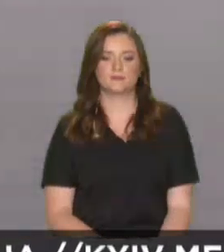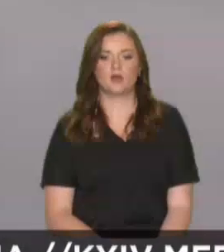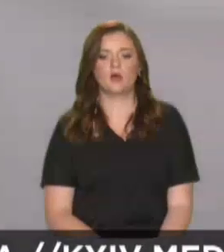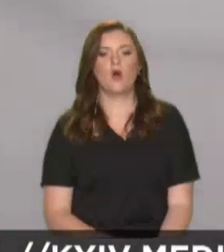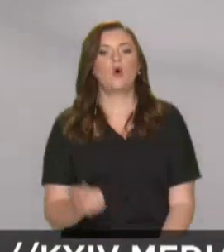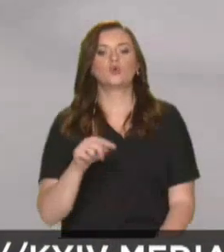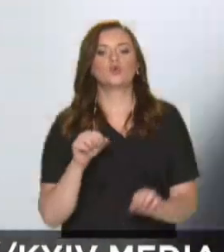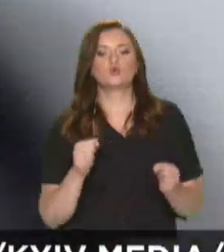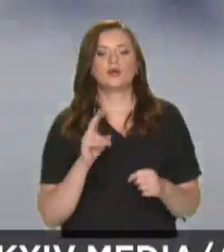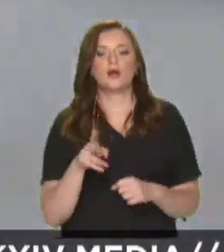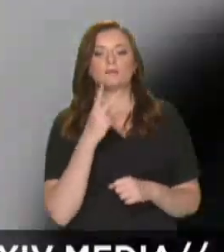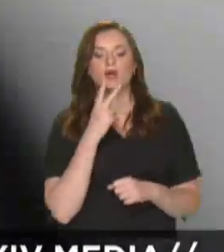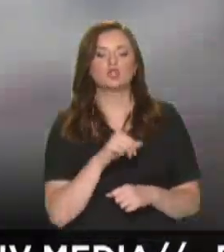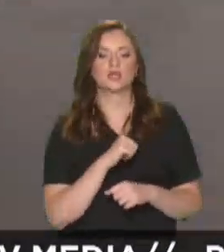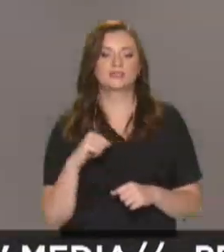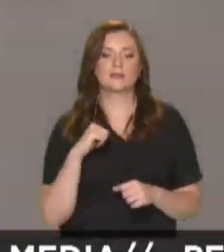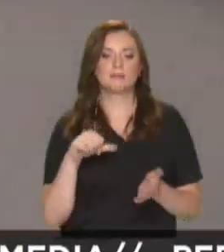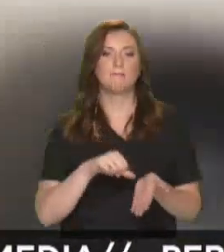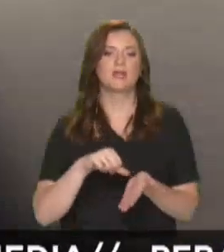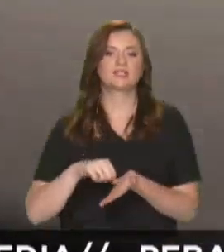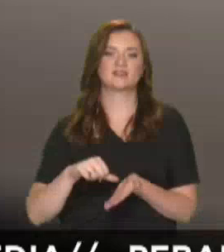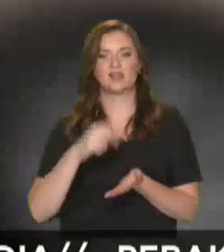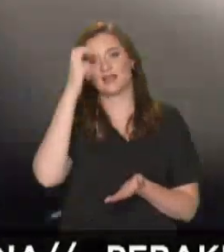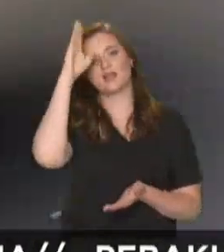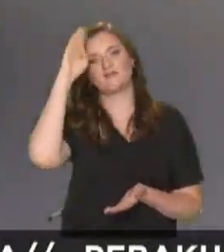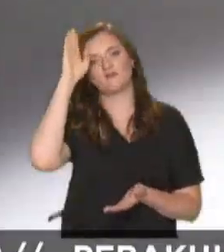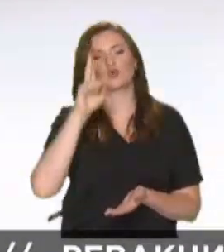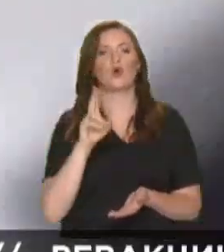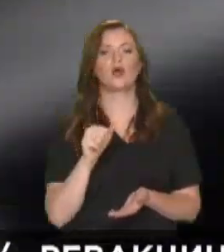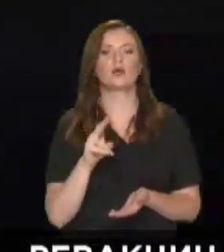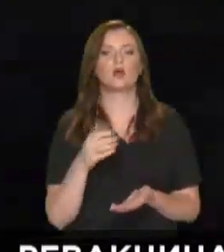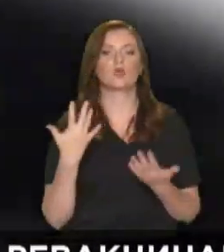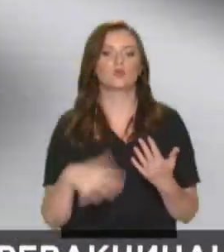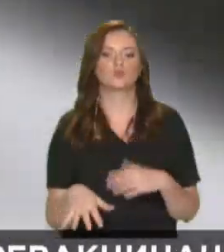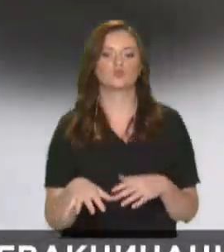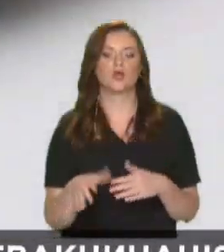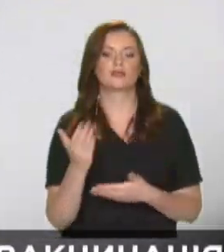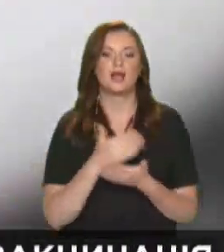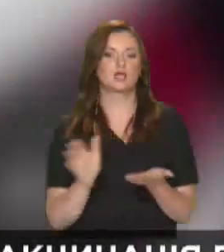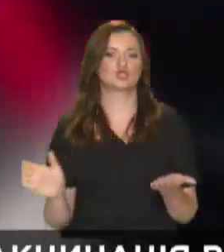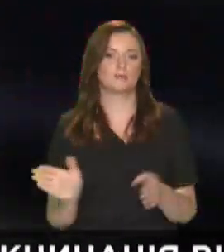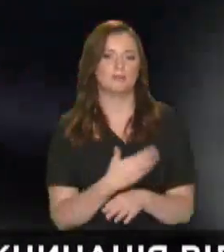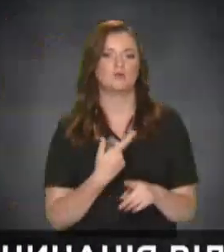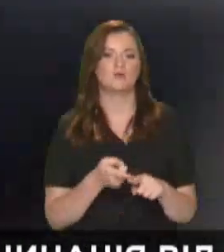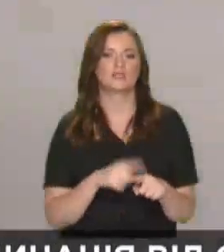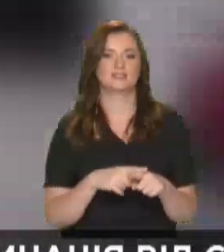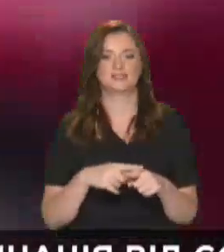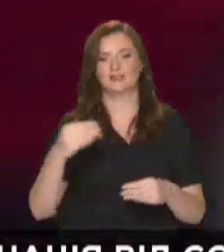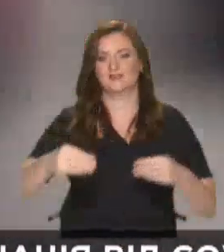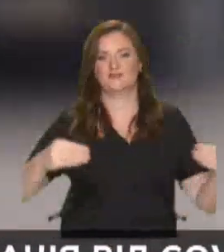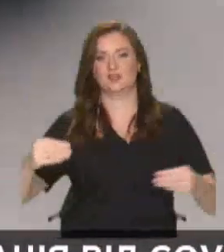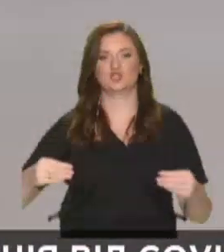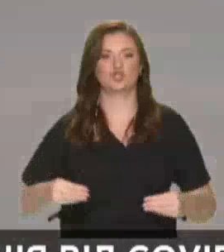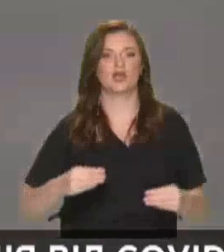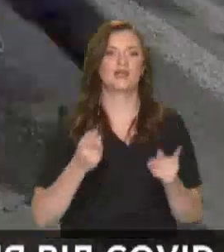Отож, друзі, як ви бачите самі, представники Київводоканалу, вони вже збираються, нарешті приберуть ці всі обмежувальні фішки, тому що дійсно